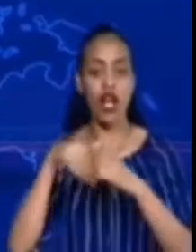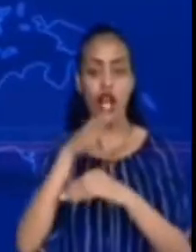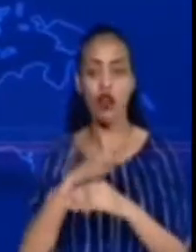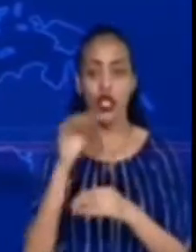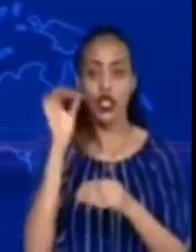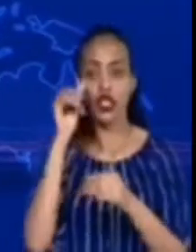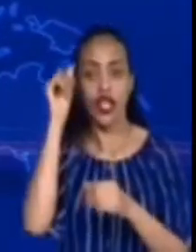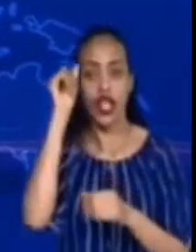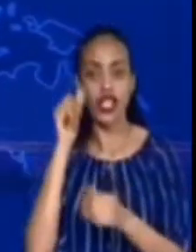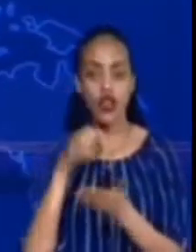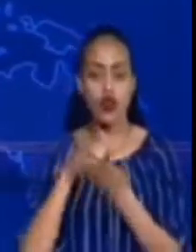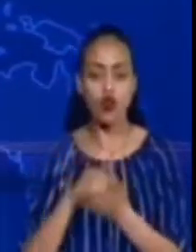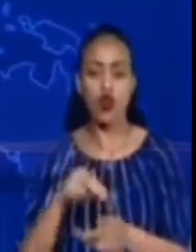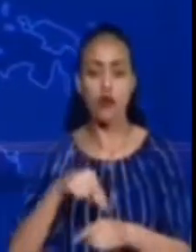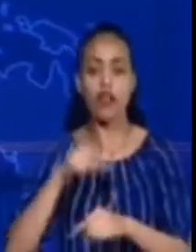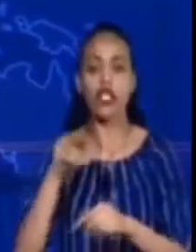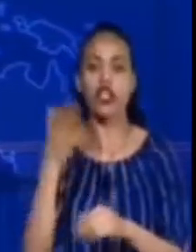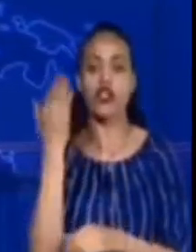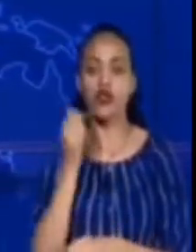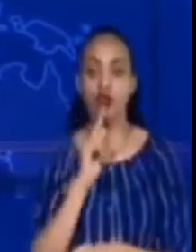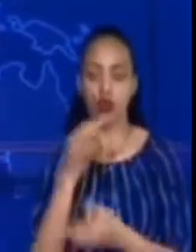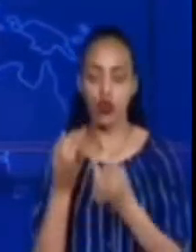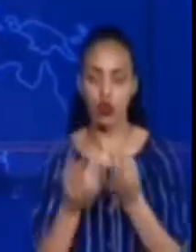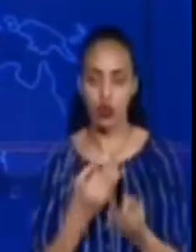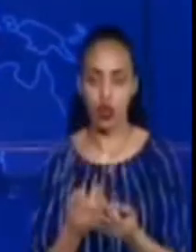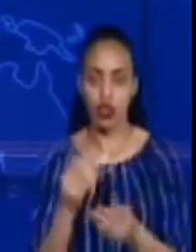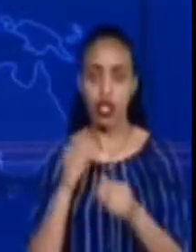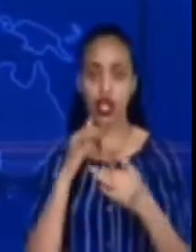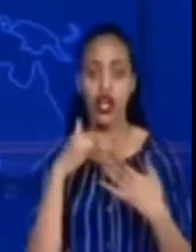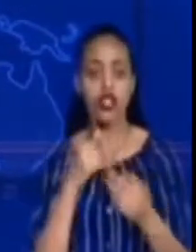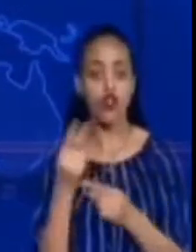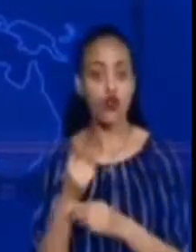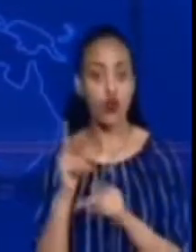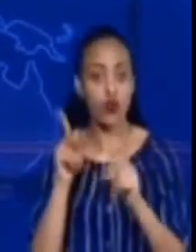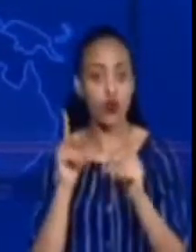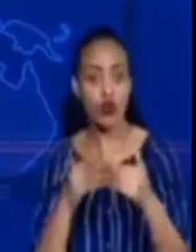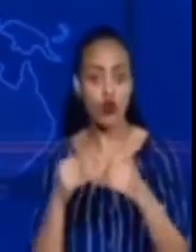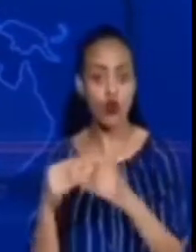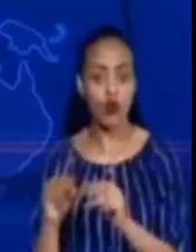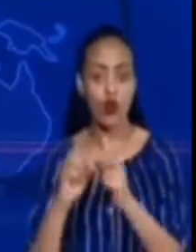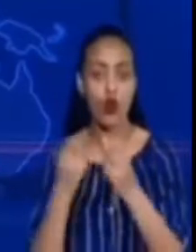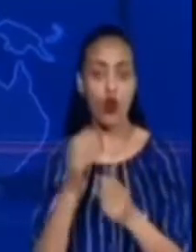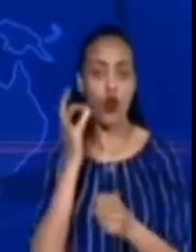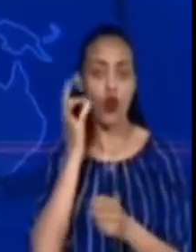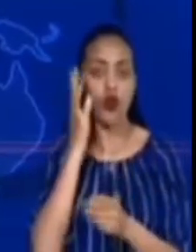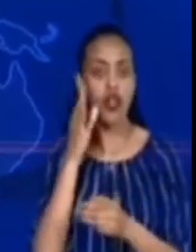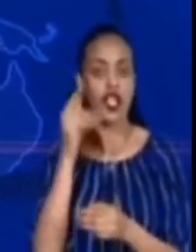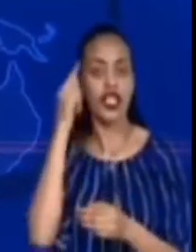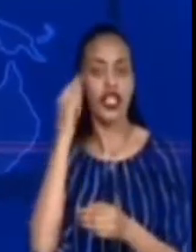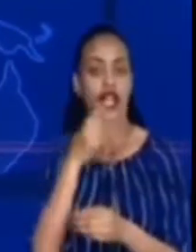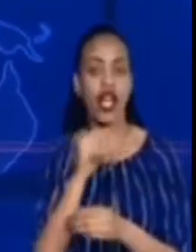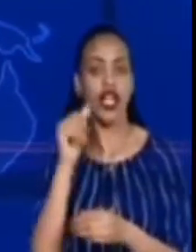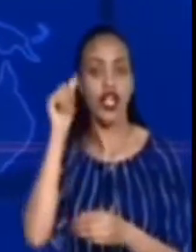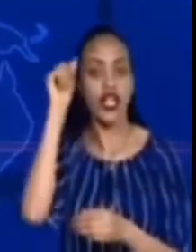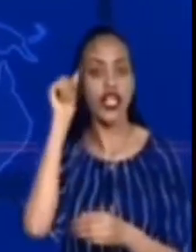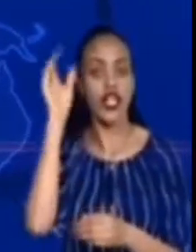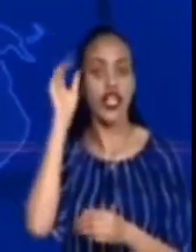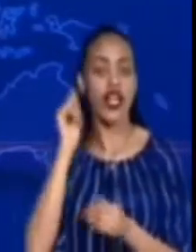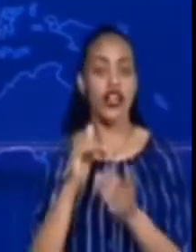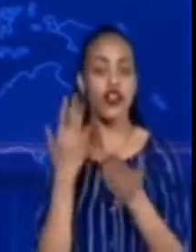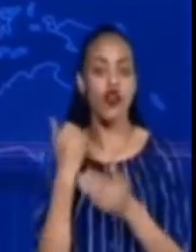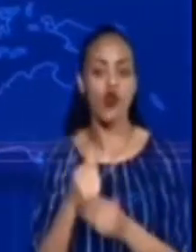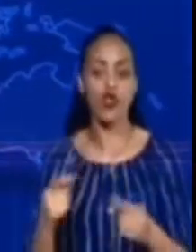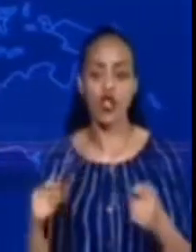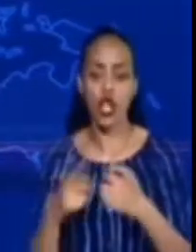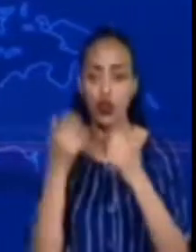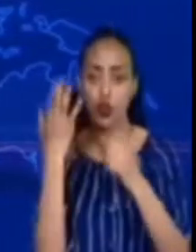ክርስቶስ ነው ፍቅር ጴንጤ መሰለ እንዴ አህመዲን ጀበል ጴንጤ መሰለ ወይ አህመዲን ጀበል ፓስተር መሰለ ወይ